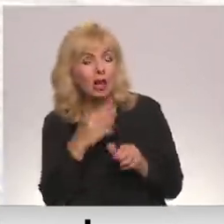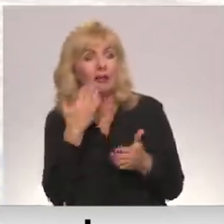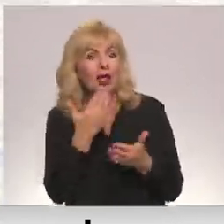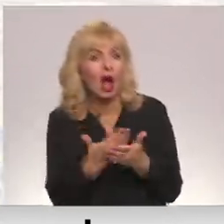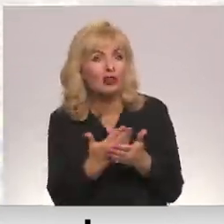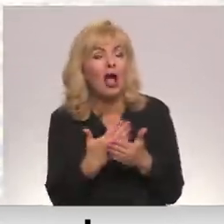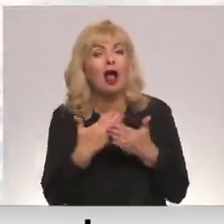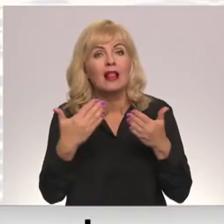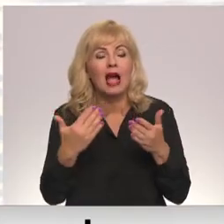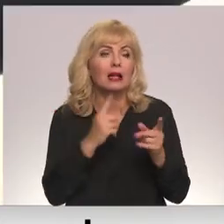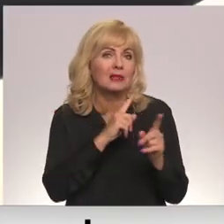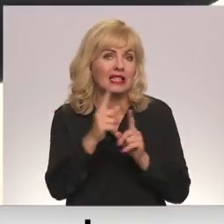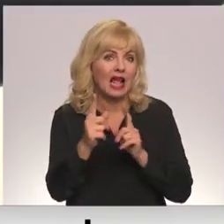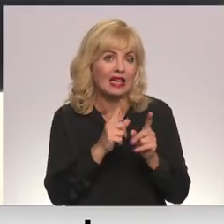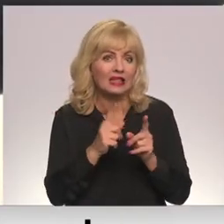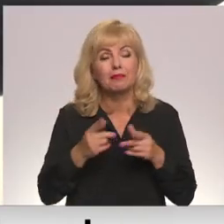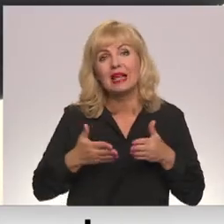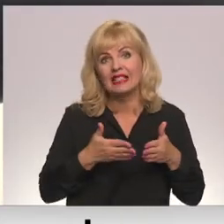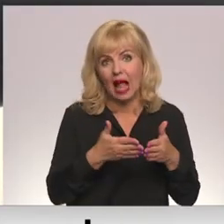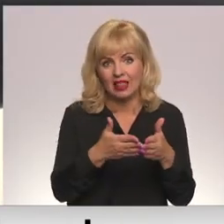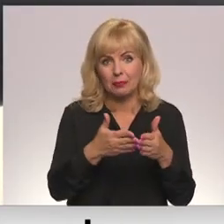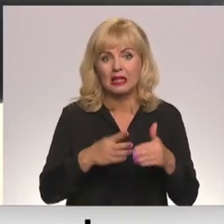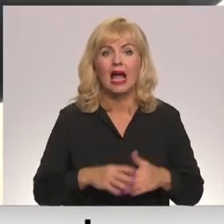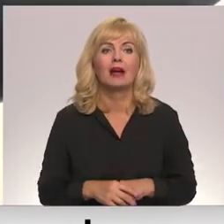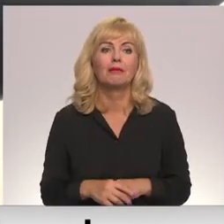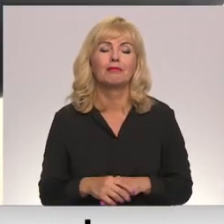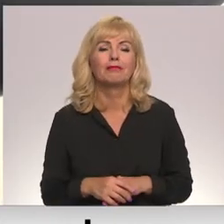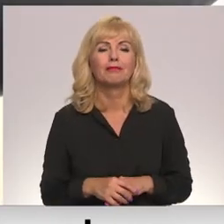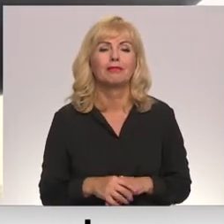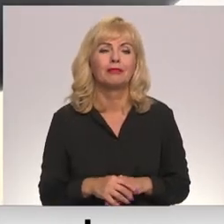lielākajam satiksmes dalībniekam. Kārlis Miksons, Ivans Milovs, Latvijas televīzija.